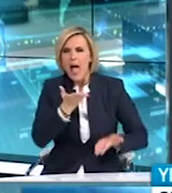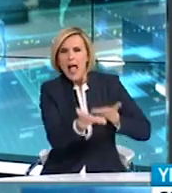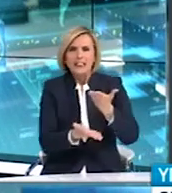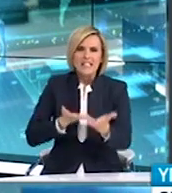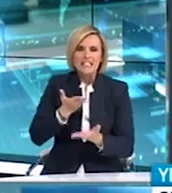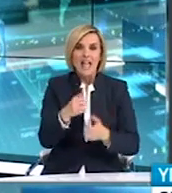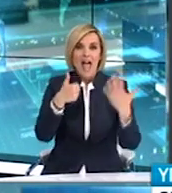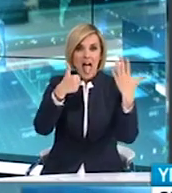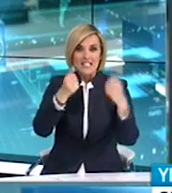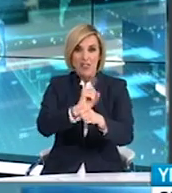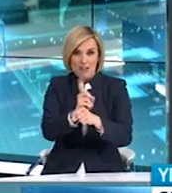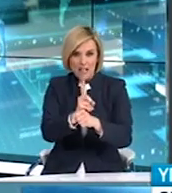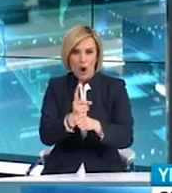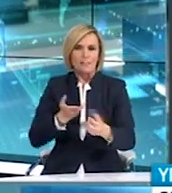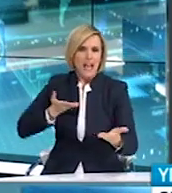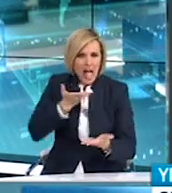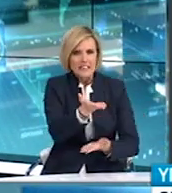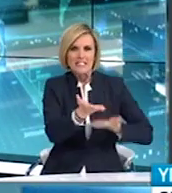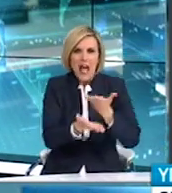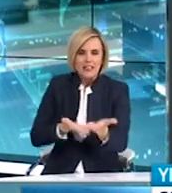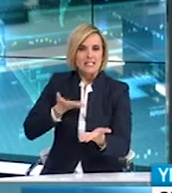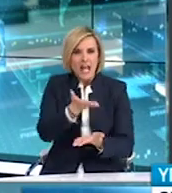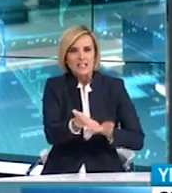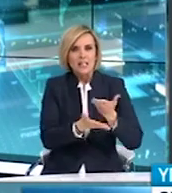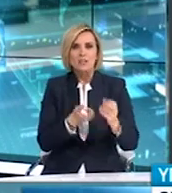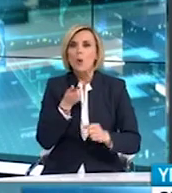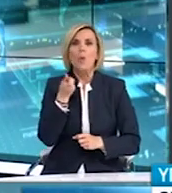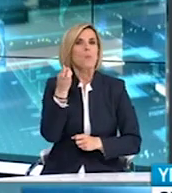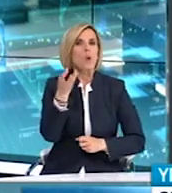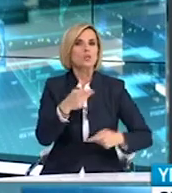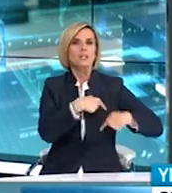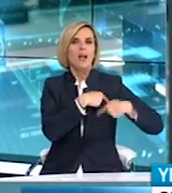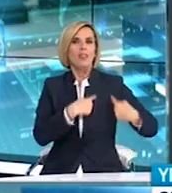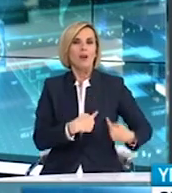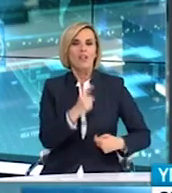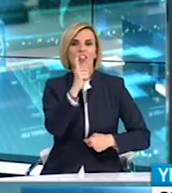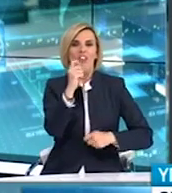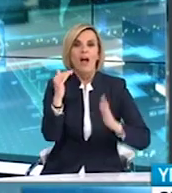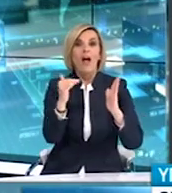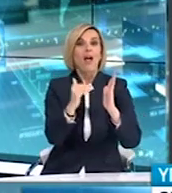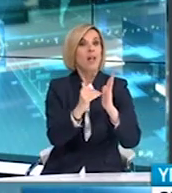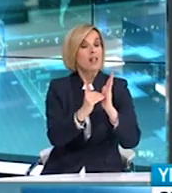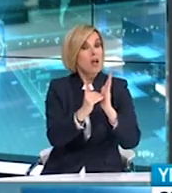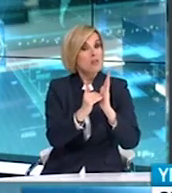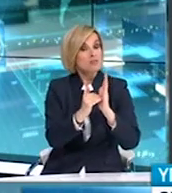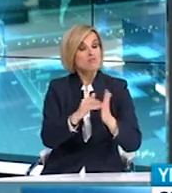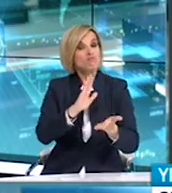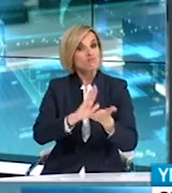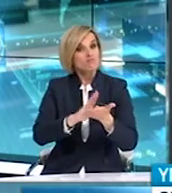6 δευτερόλεπτα. Μέσα σε 5 ημέρες λειτουργίας οι αιτήσεις εθελοντών έφτασαν τις 10.000, ενώ η